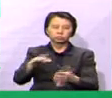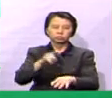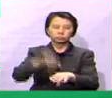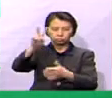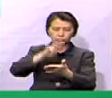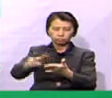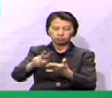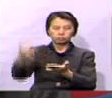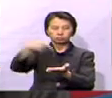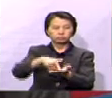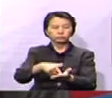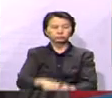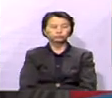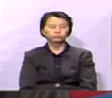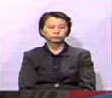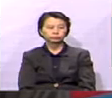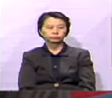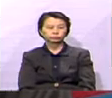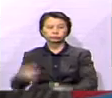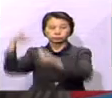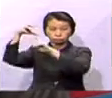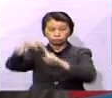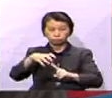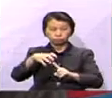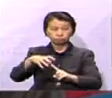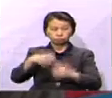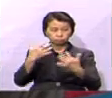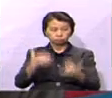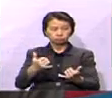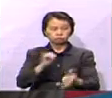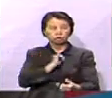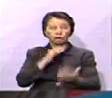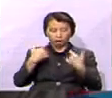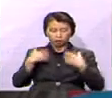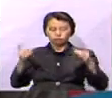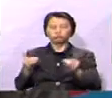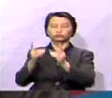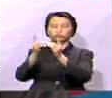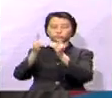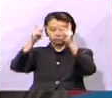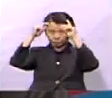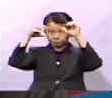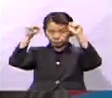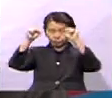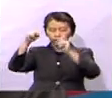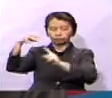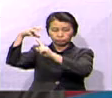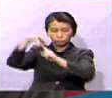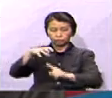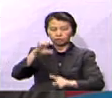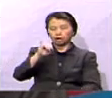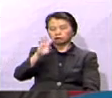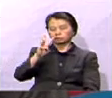dua minggu lagi di Championship sana saya jumpa presiden kahwf ada bincang